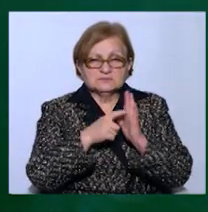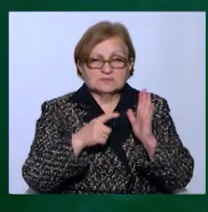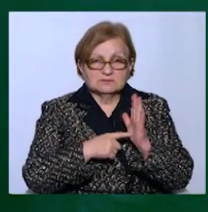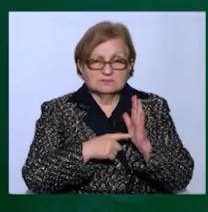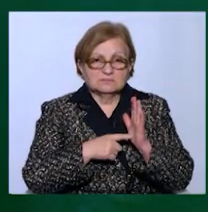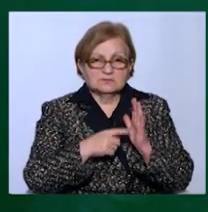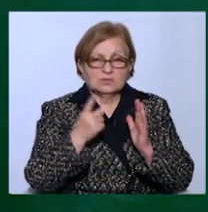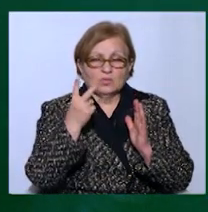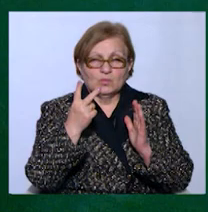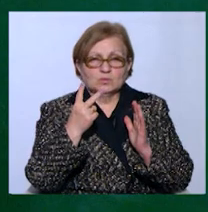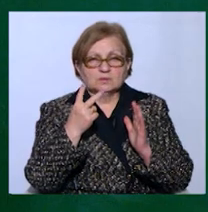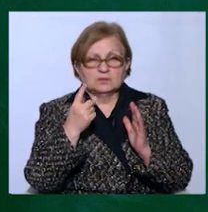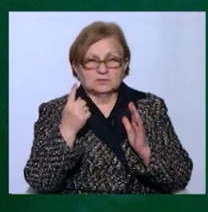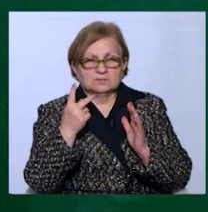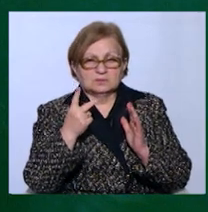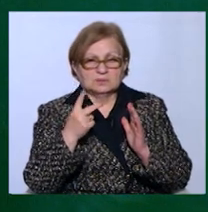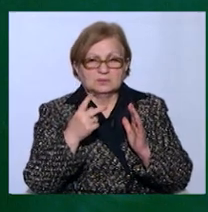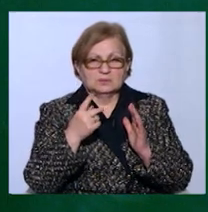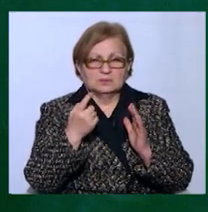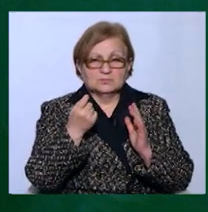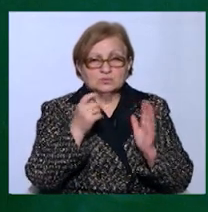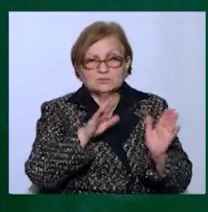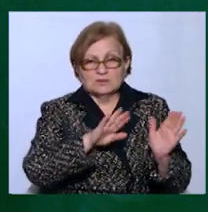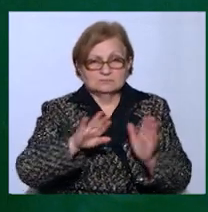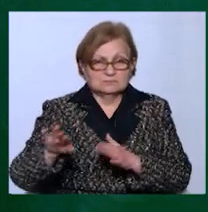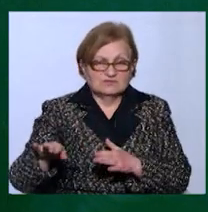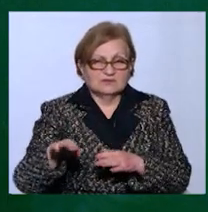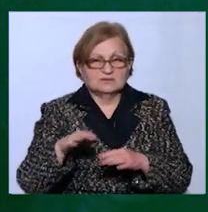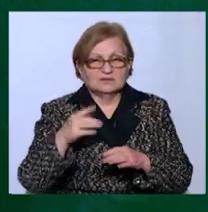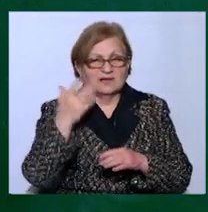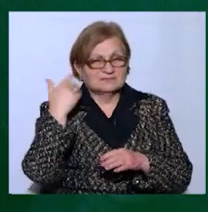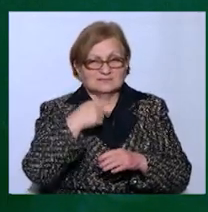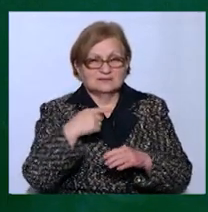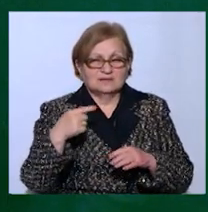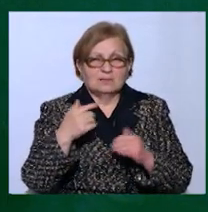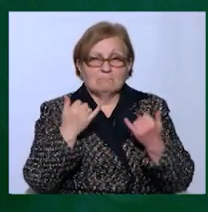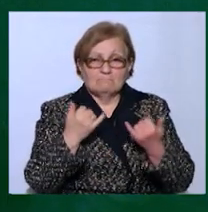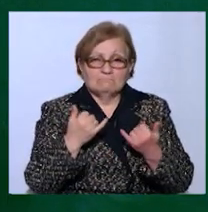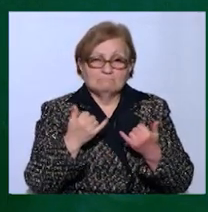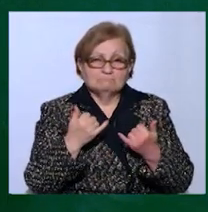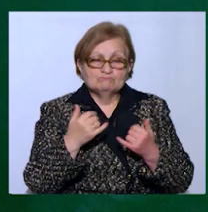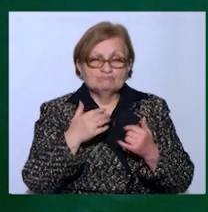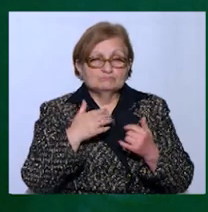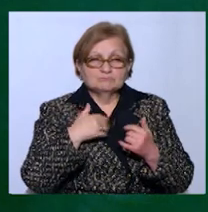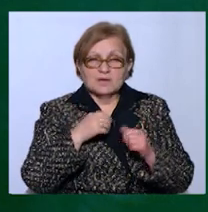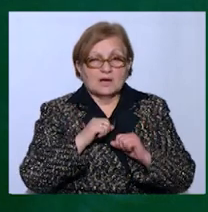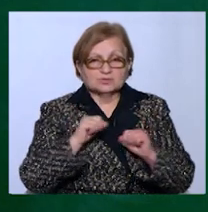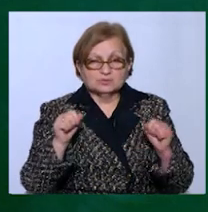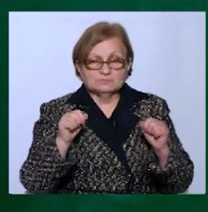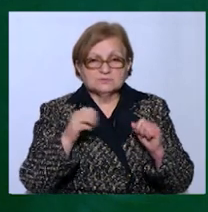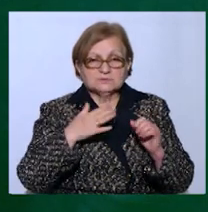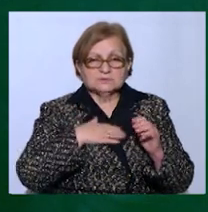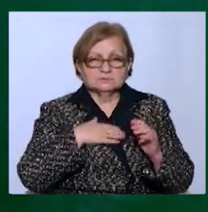ორიც გამოვტოვე, ცოტა ხანი დავანებე ამას თავი, მივანებე წილადებზე, მაგრამ თავისუფლებას ვერ მივცევ, ჩემი